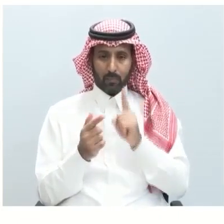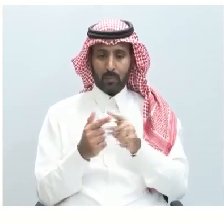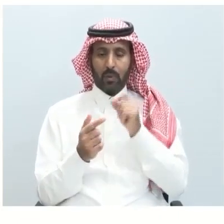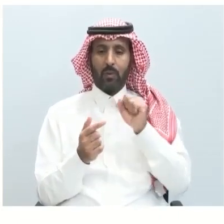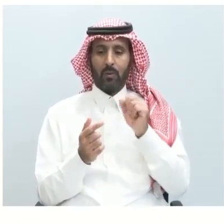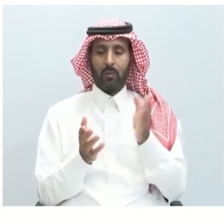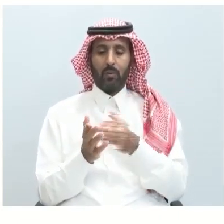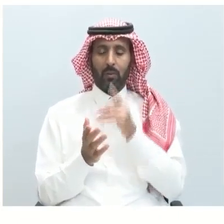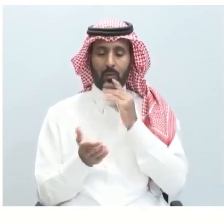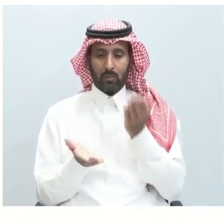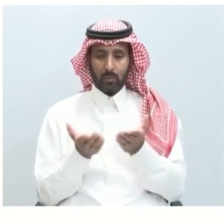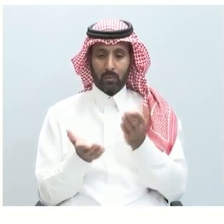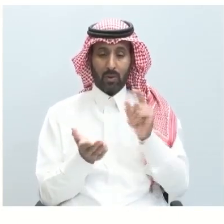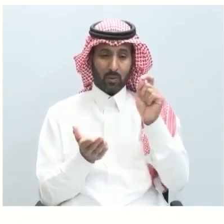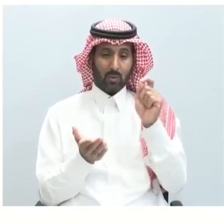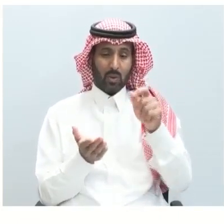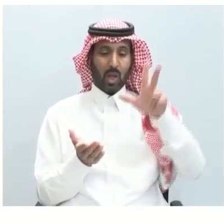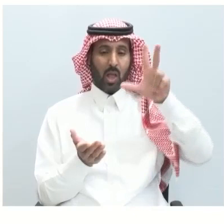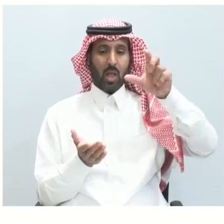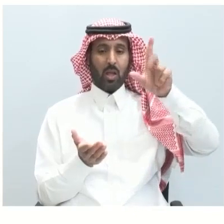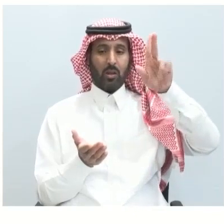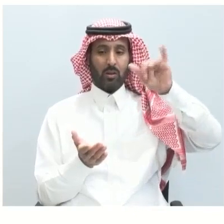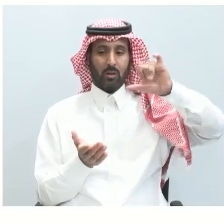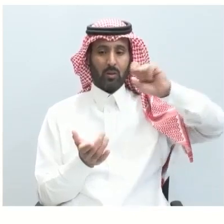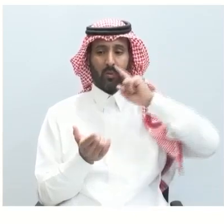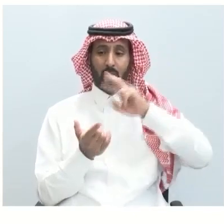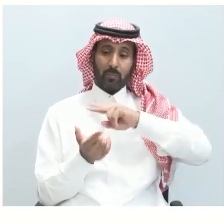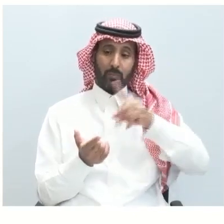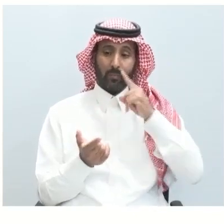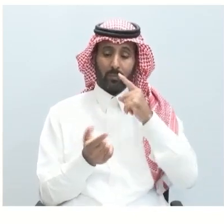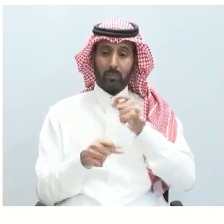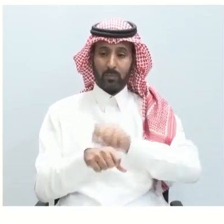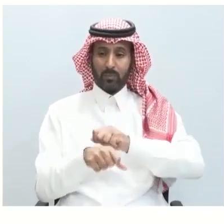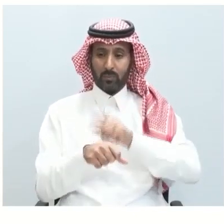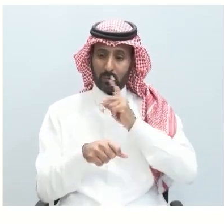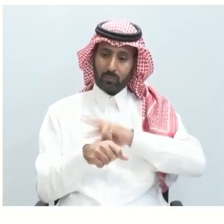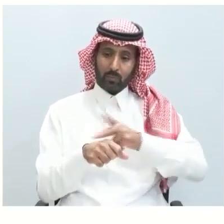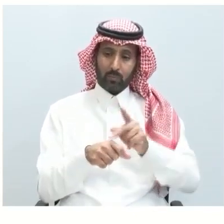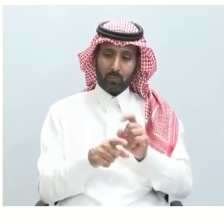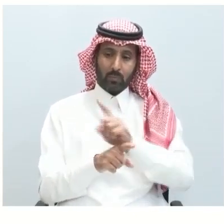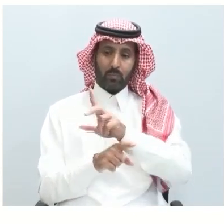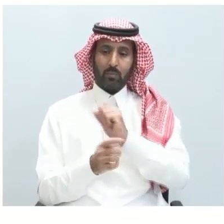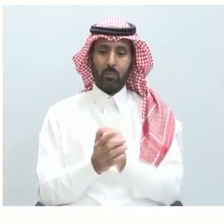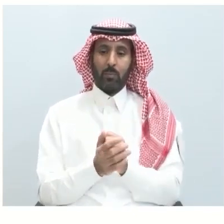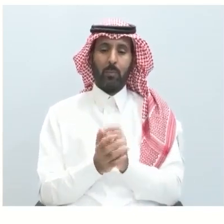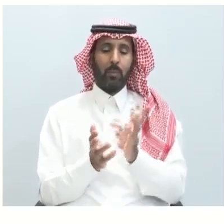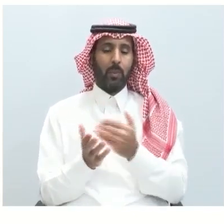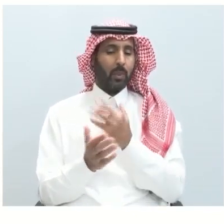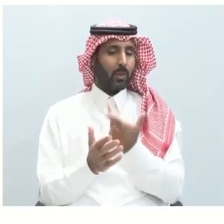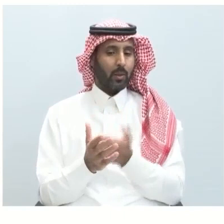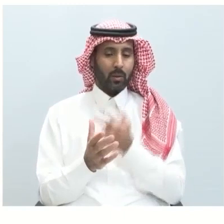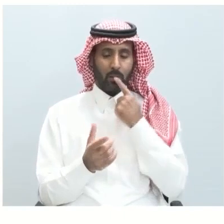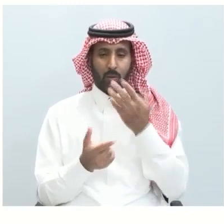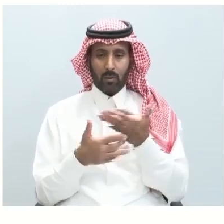التوازن اذا جزيئات اليود تتغير بشكل مستمر من الحاله الصلبه الى الحاله الغازيه في ماذا في